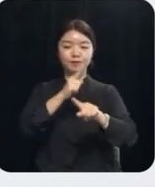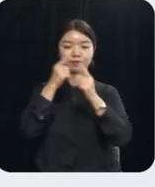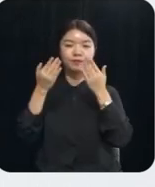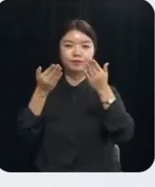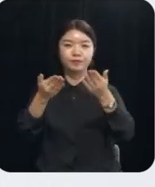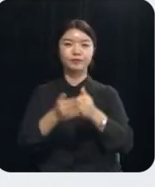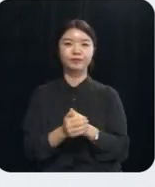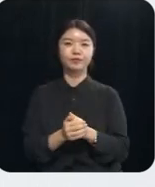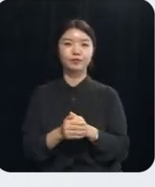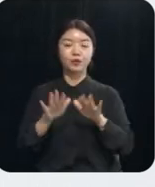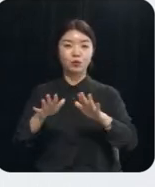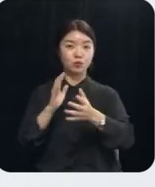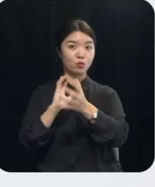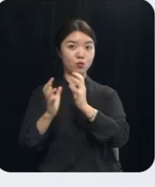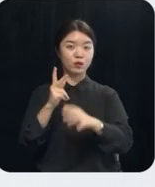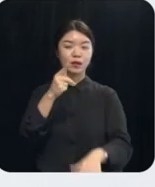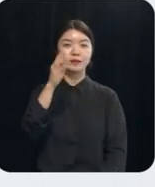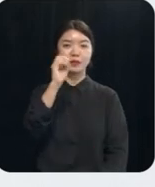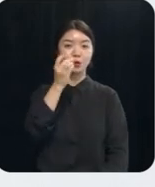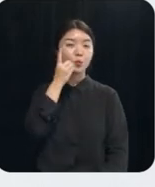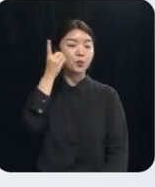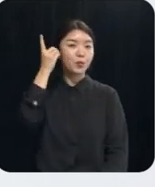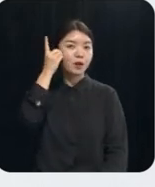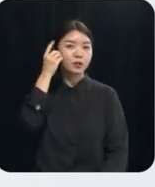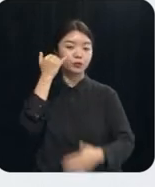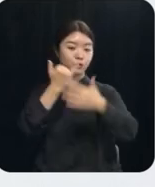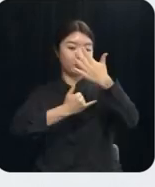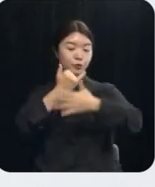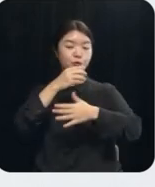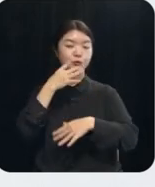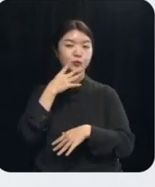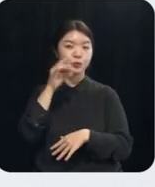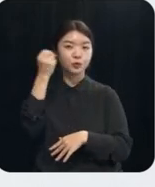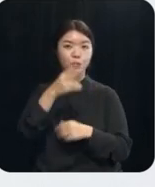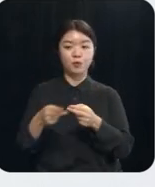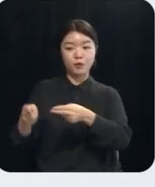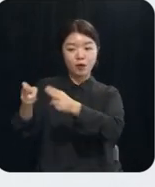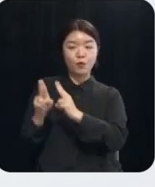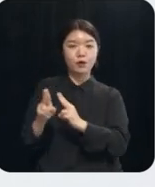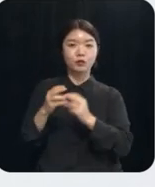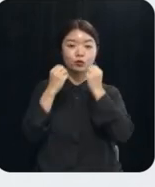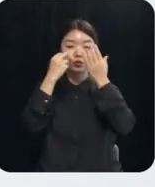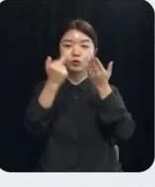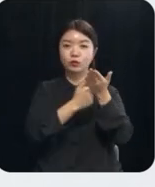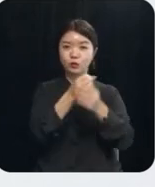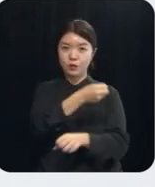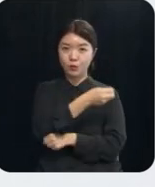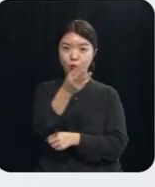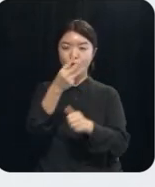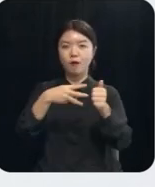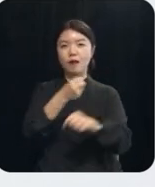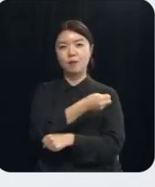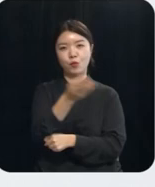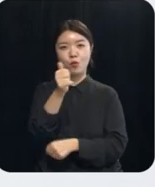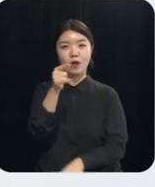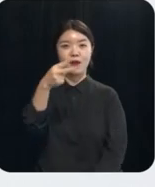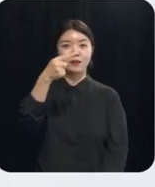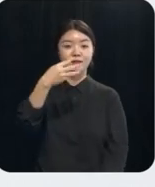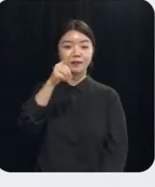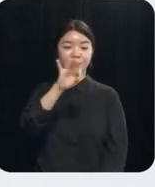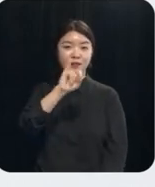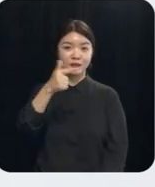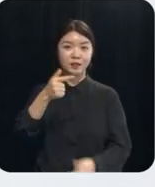전하기도 합니다. 오늘 토론회는 KCTV 홈페이지 그리고 유튜브는 물론이고요. 협약을 맺고 있는 뉴제주일보, 한라일보, 헤드라인 제주를